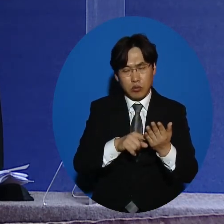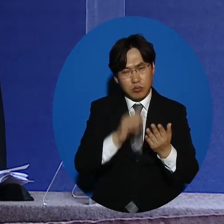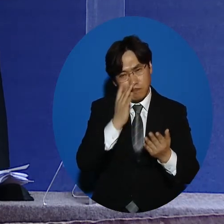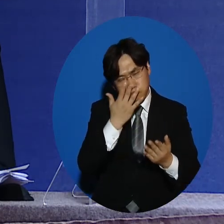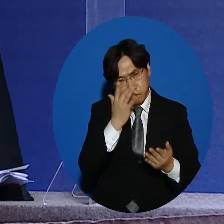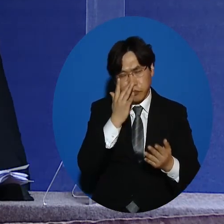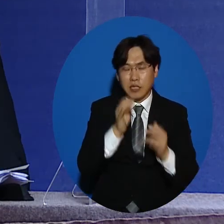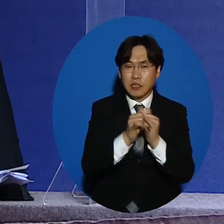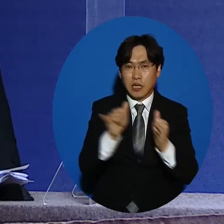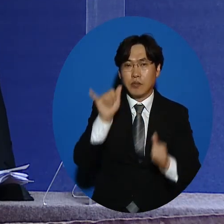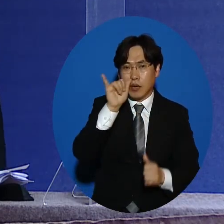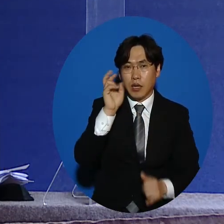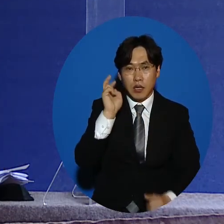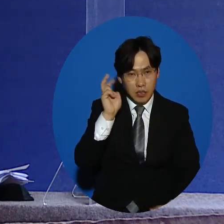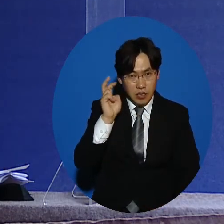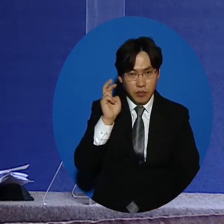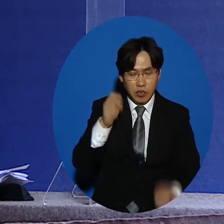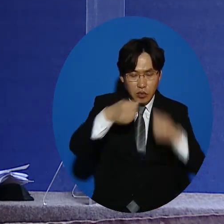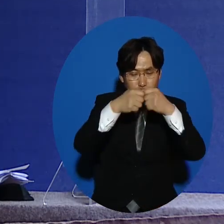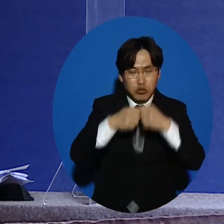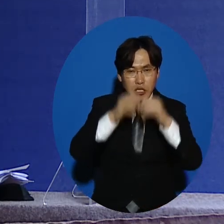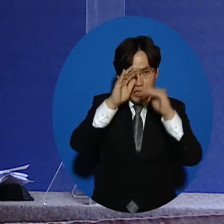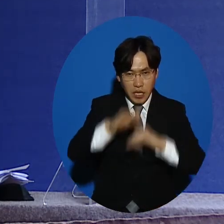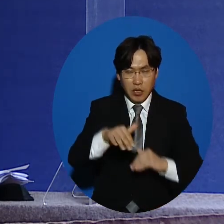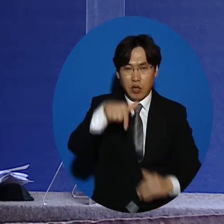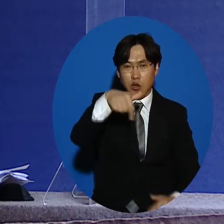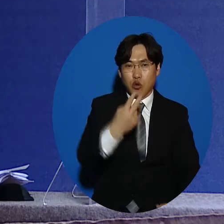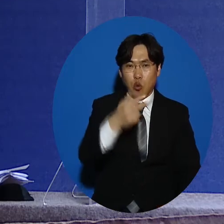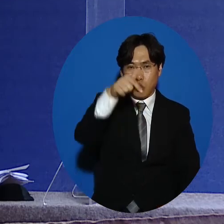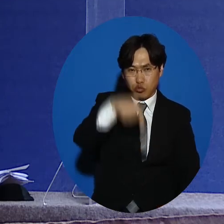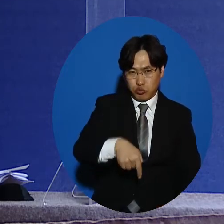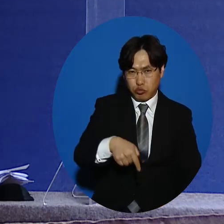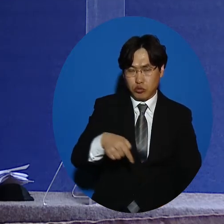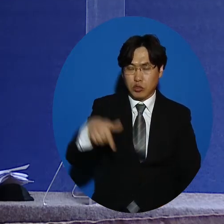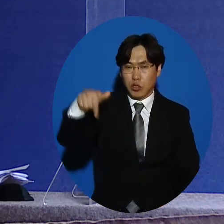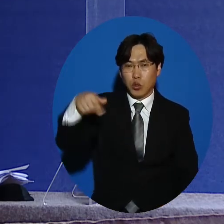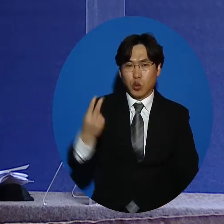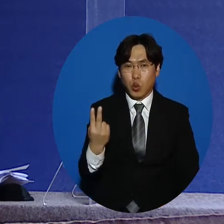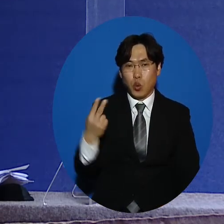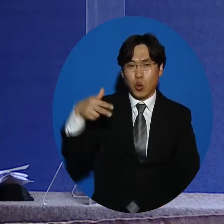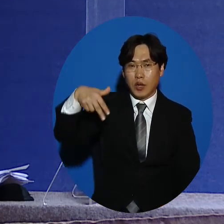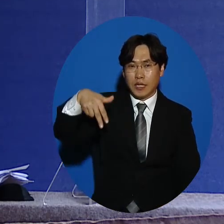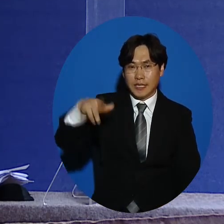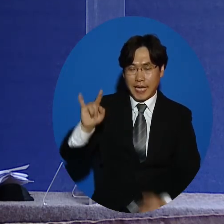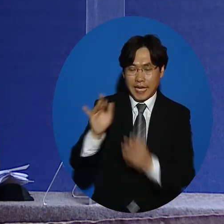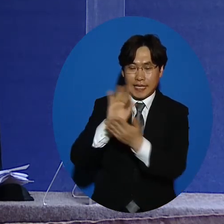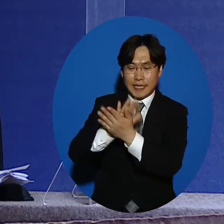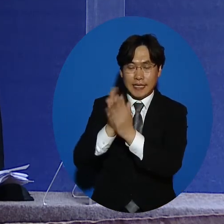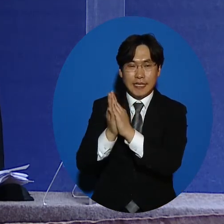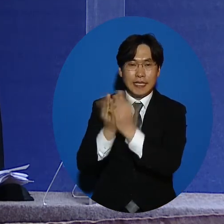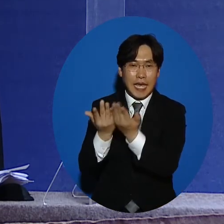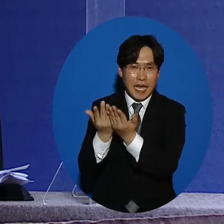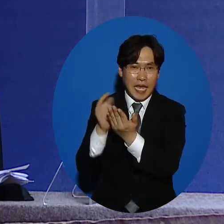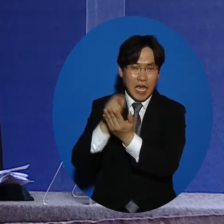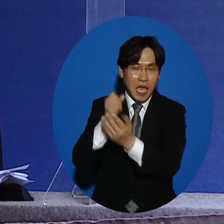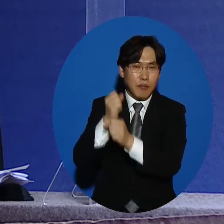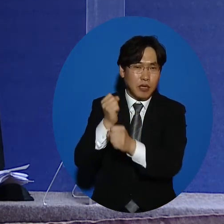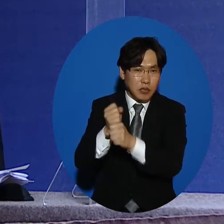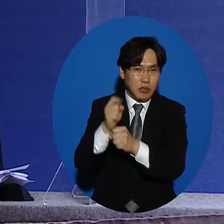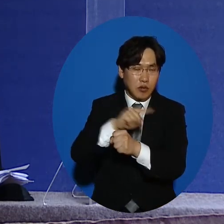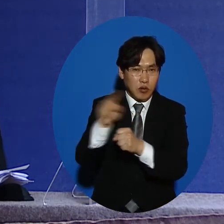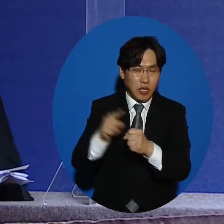것 같아서 구체적으로 그 교재와 도구가 무엇인지 한 가지 예만 좀